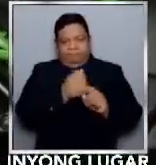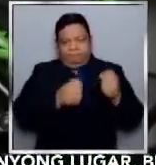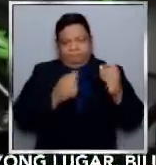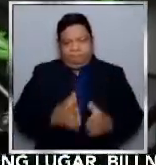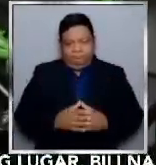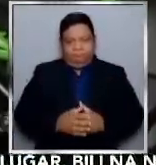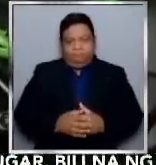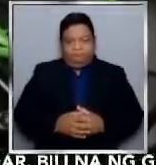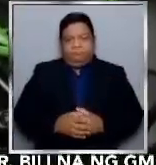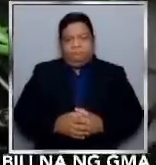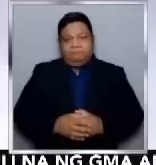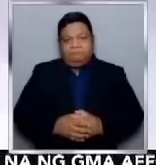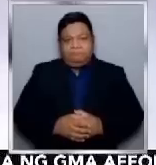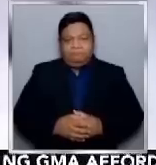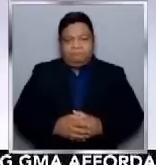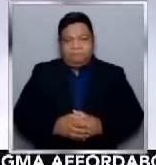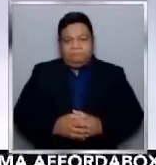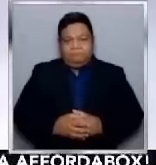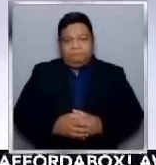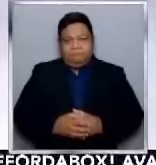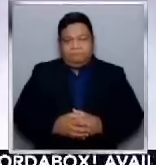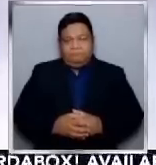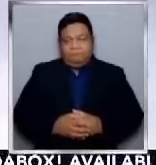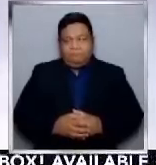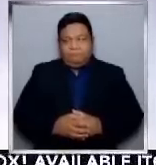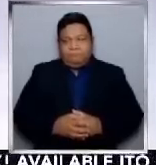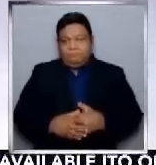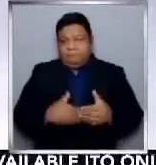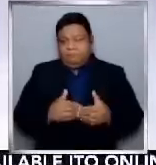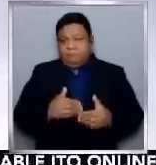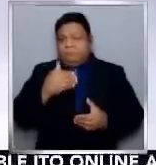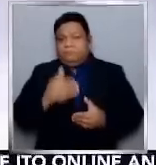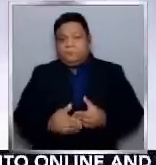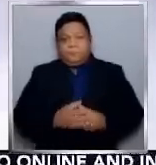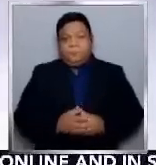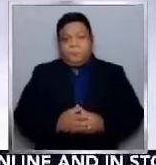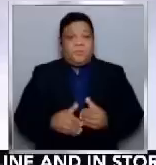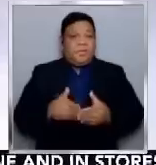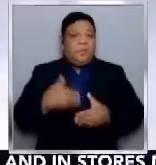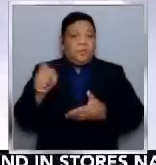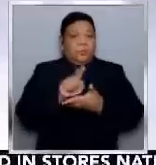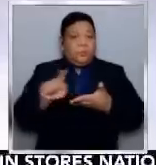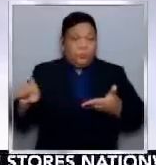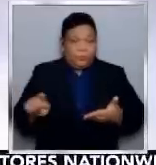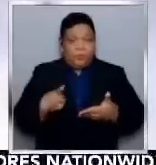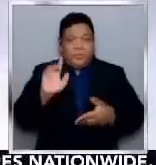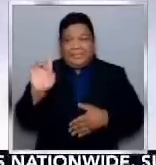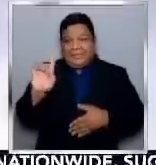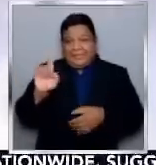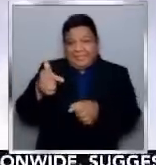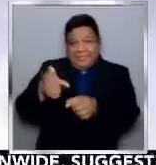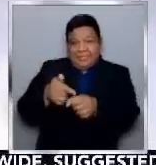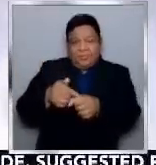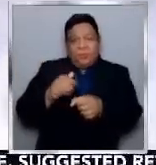nakatutok, 24 oras. Asahan po sa susunod na linggo ang rollback sa presyo ng diesel, pero alanganin pa raw